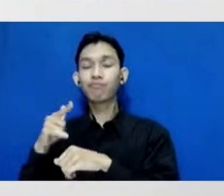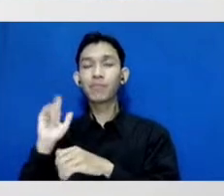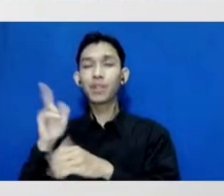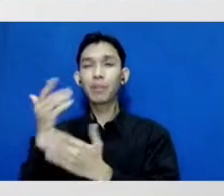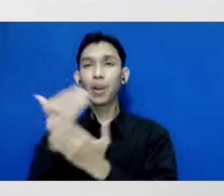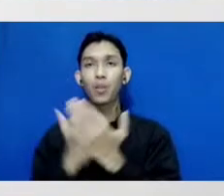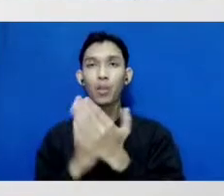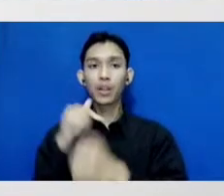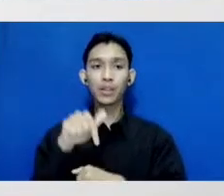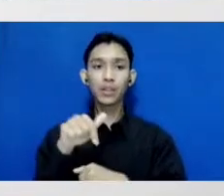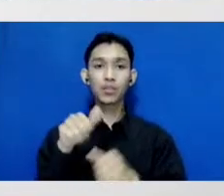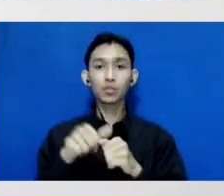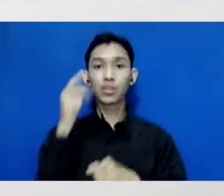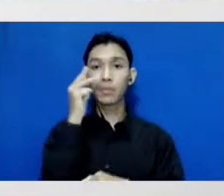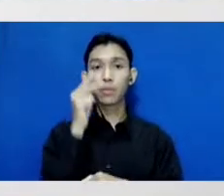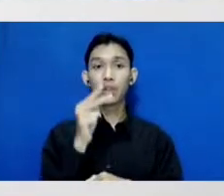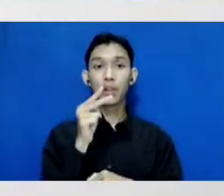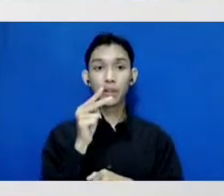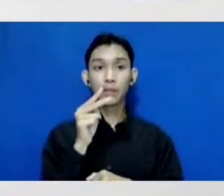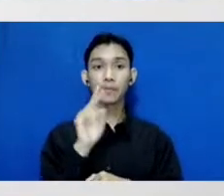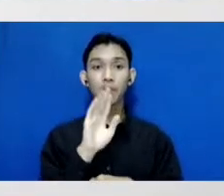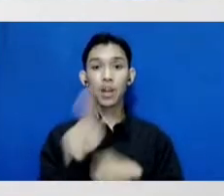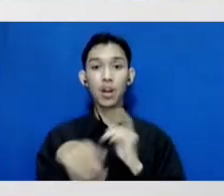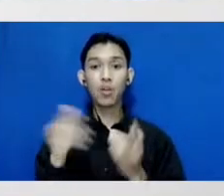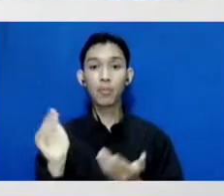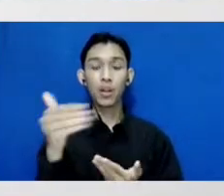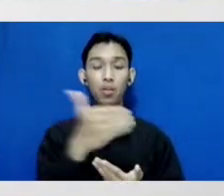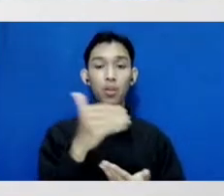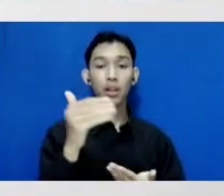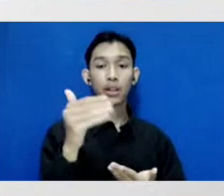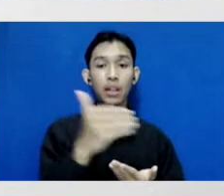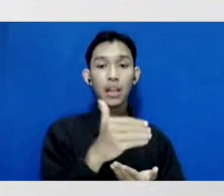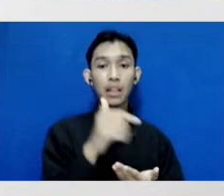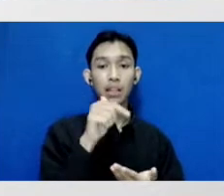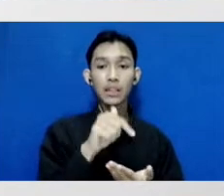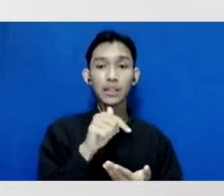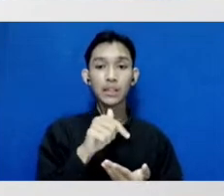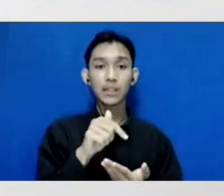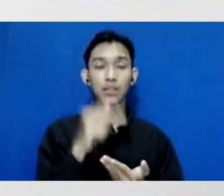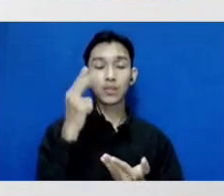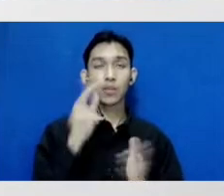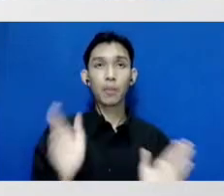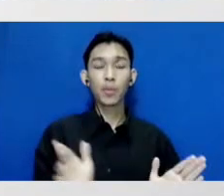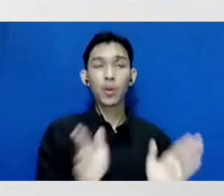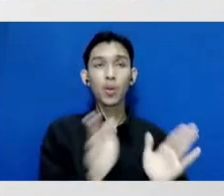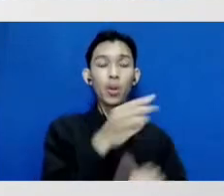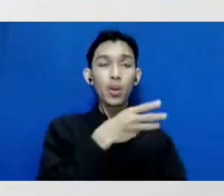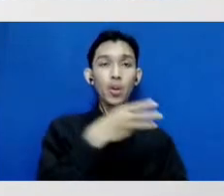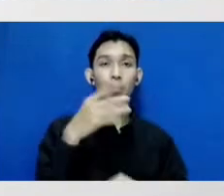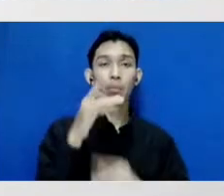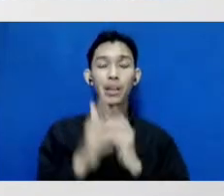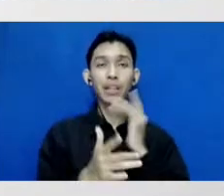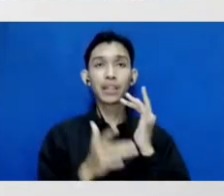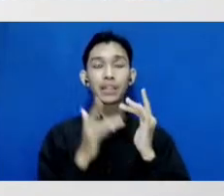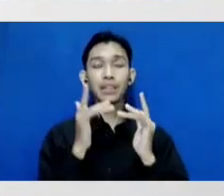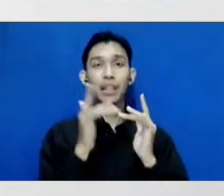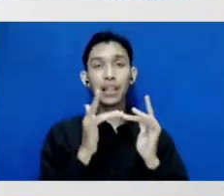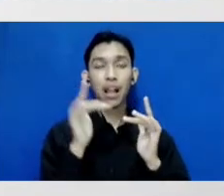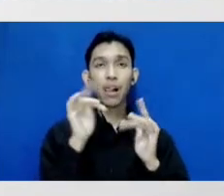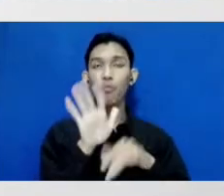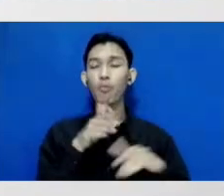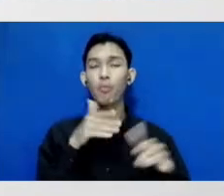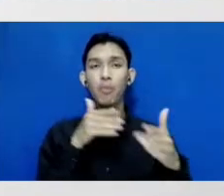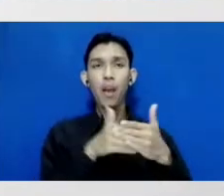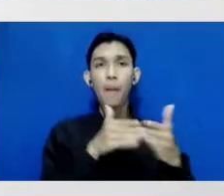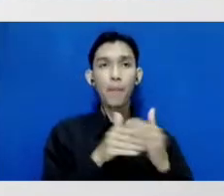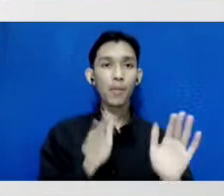juga melihat bahwasannya perlindungan data ini merupakan pendorong ekonomi digital dan bukan penghambat.